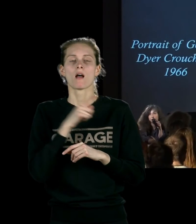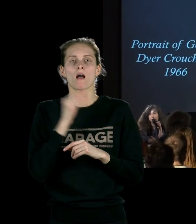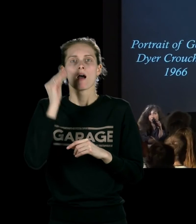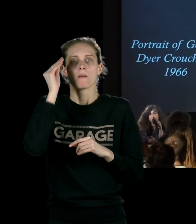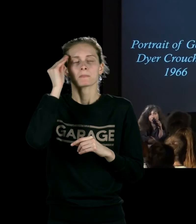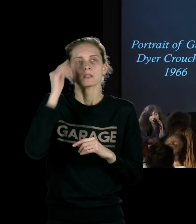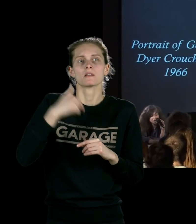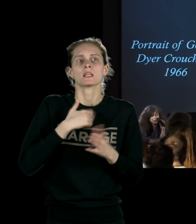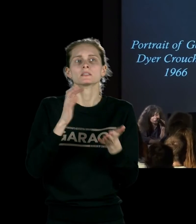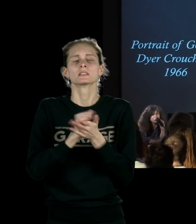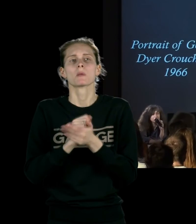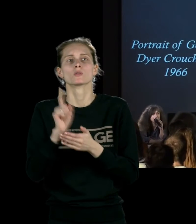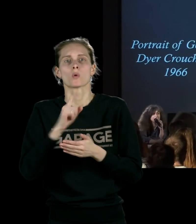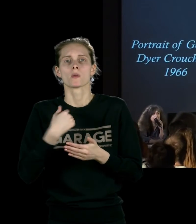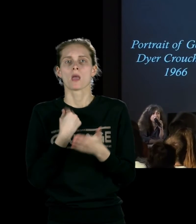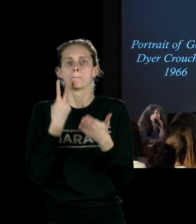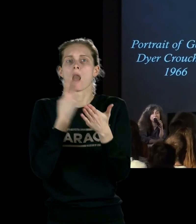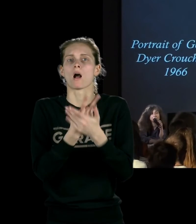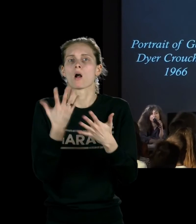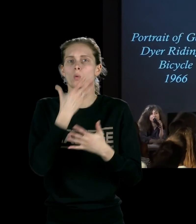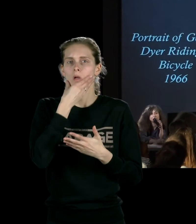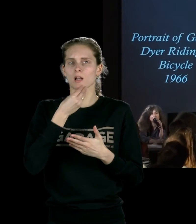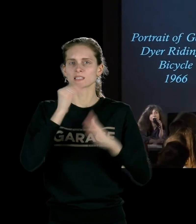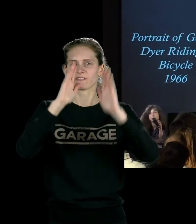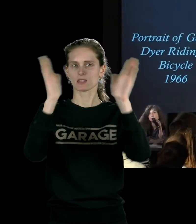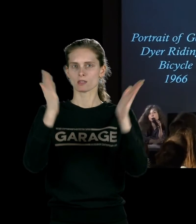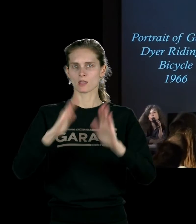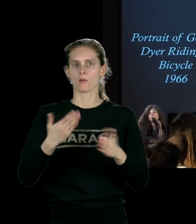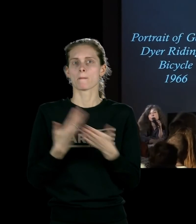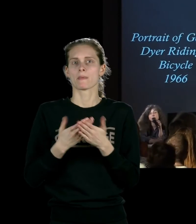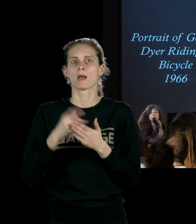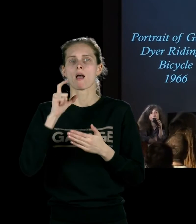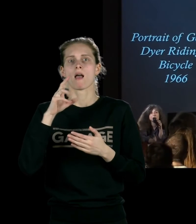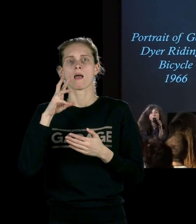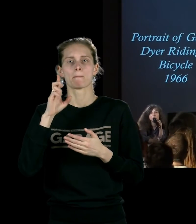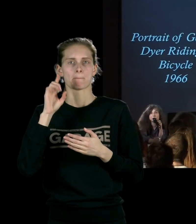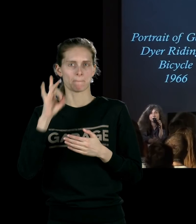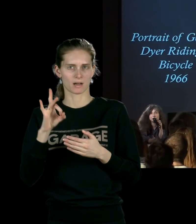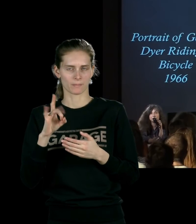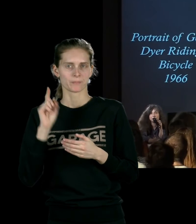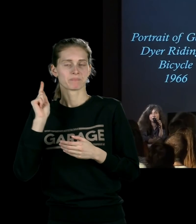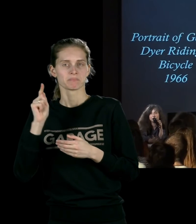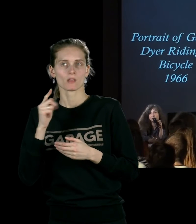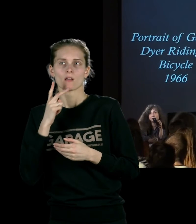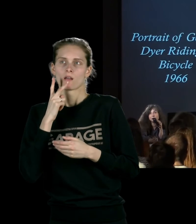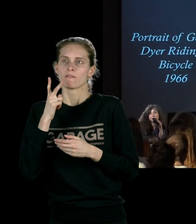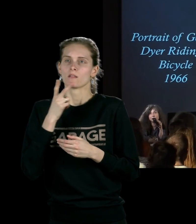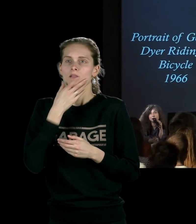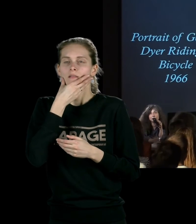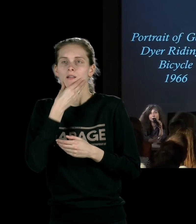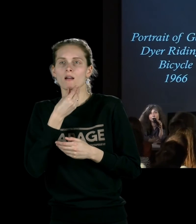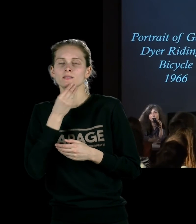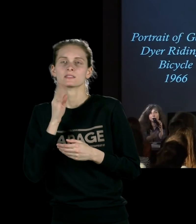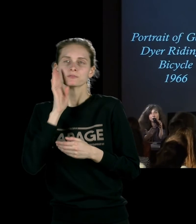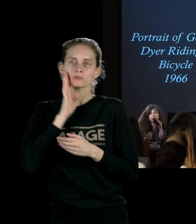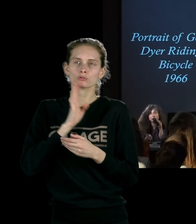красоту человеческих тел. Только вот, например, как бы, если там Энгра занимала красота женского тела,